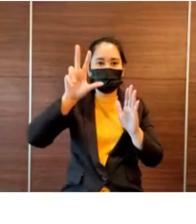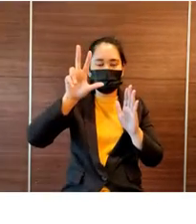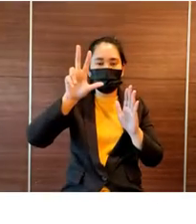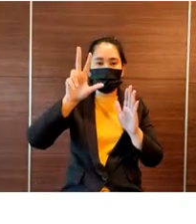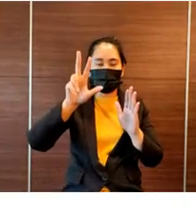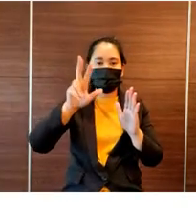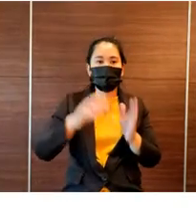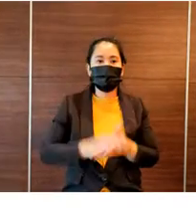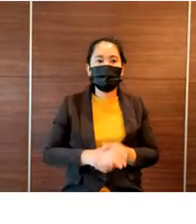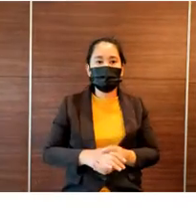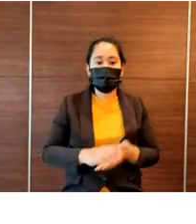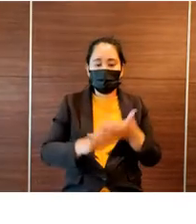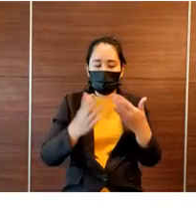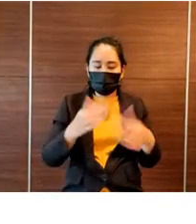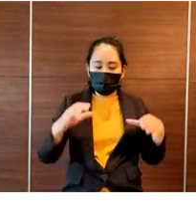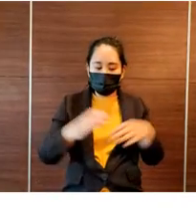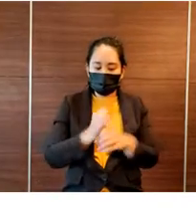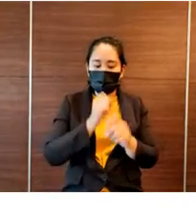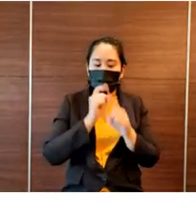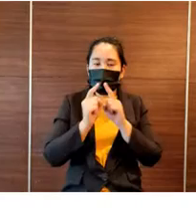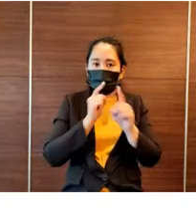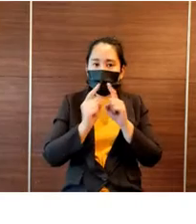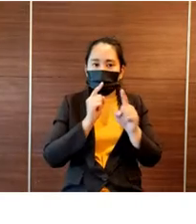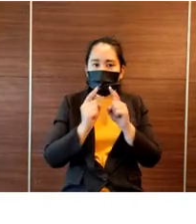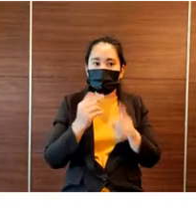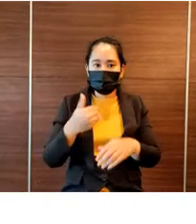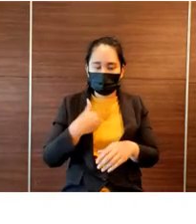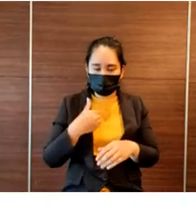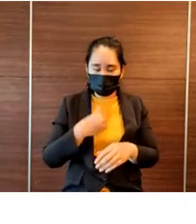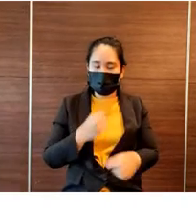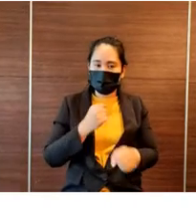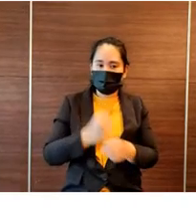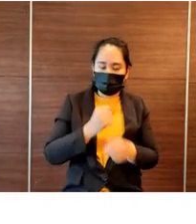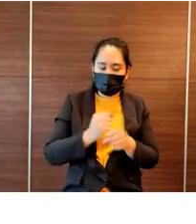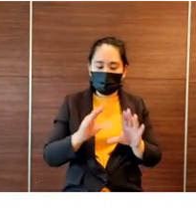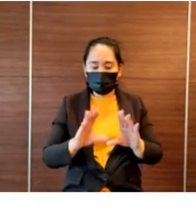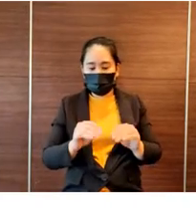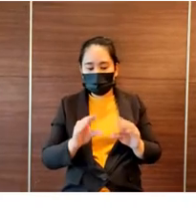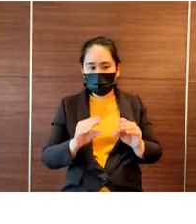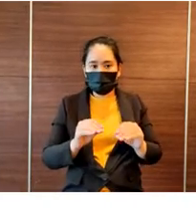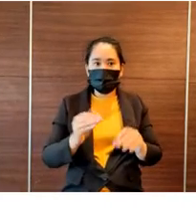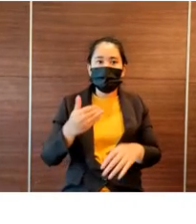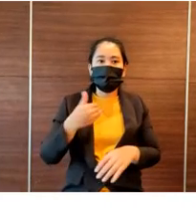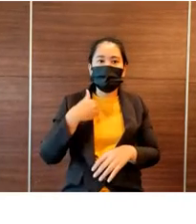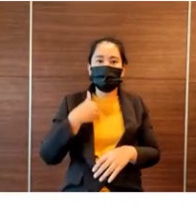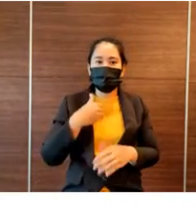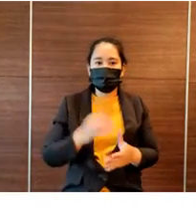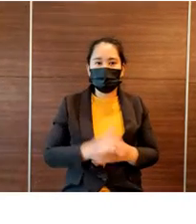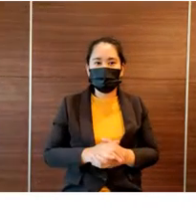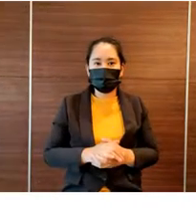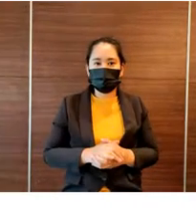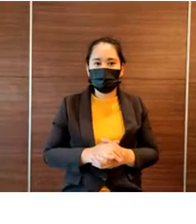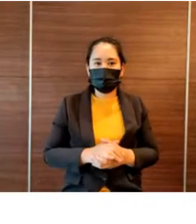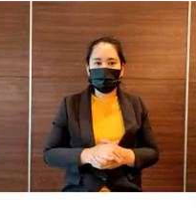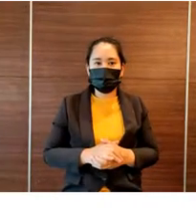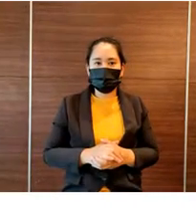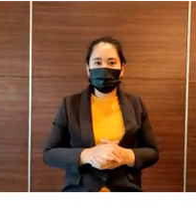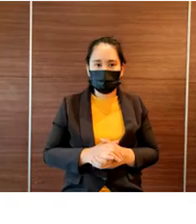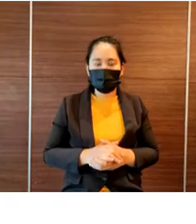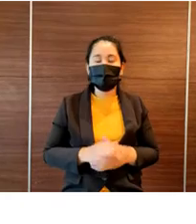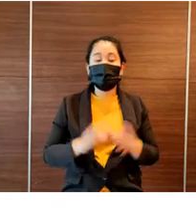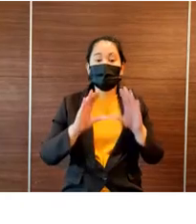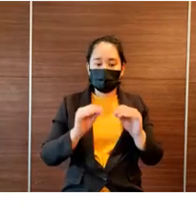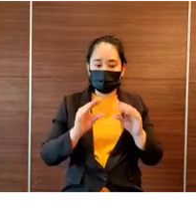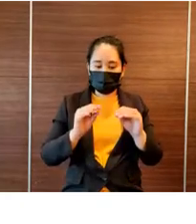3วันเสร็จก็สรุปคุยกับพี่พีวิทมาที่กาชาดเรื่องนี้มาพอดีในวันที่เขากลับมาเราก็เลย